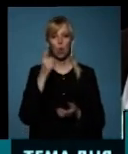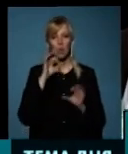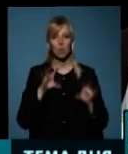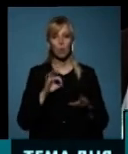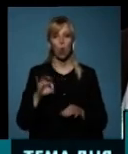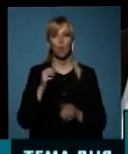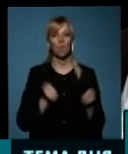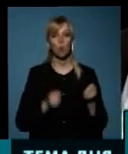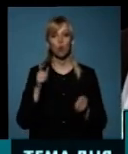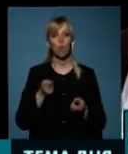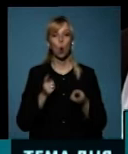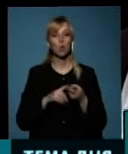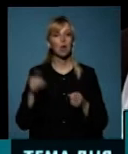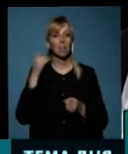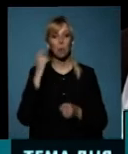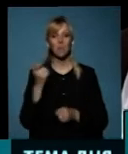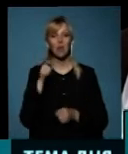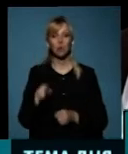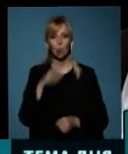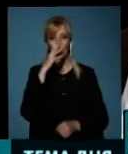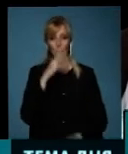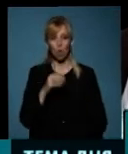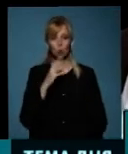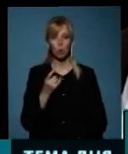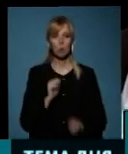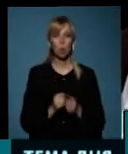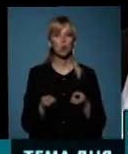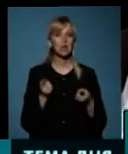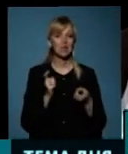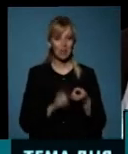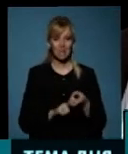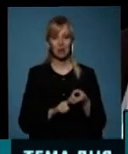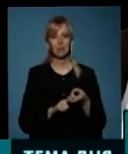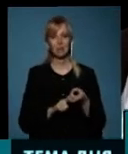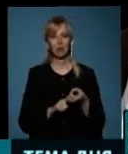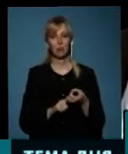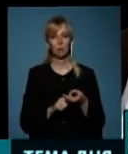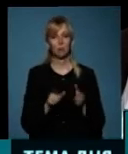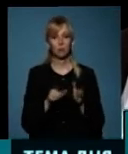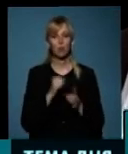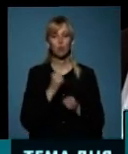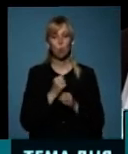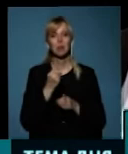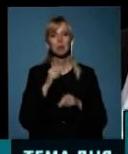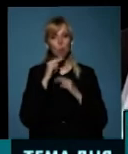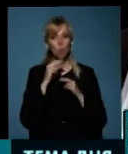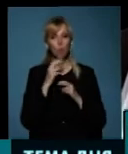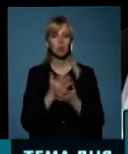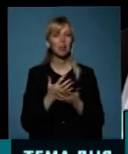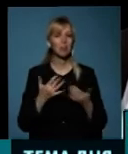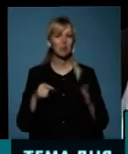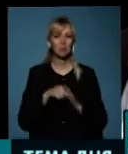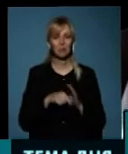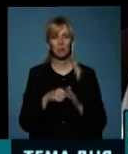водія і контактний телефон власника цього маршруту, який він може зв'язатися безпосередньо, ну, зробити зауваження, тому що є різного